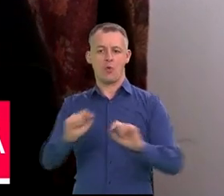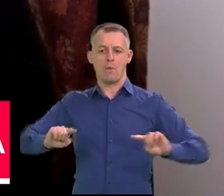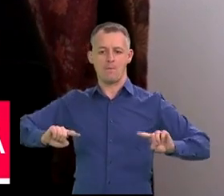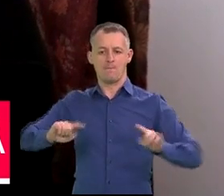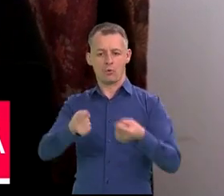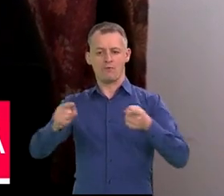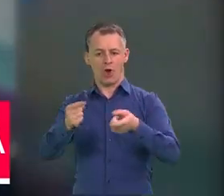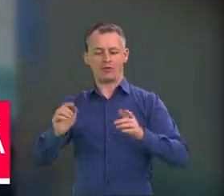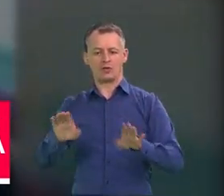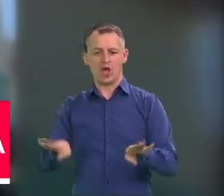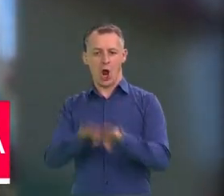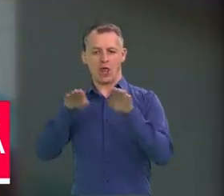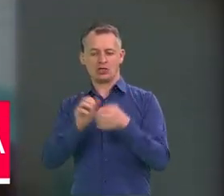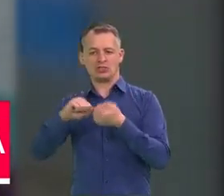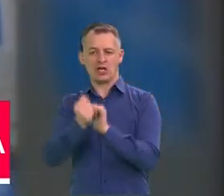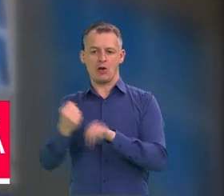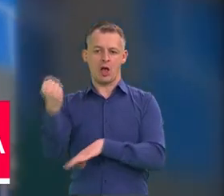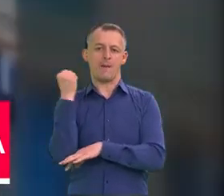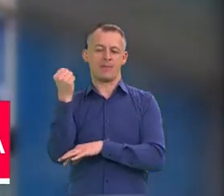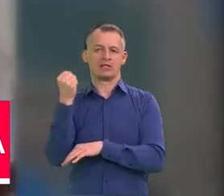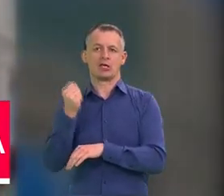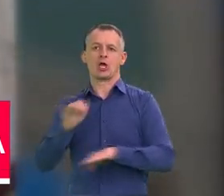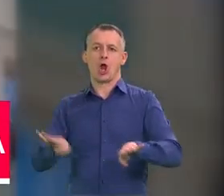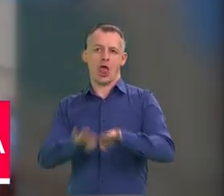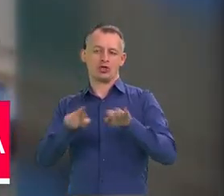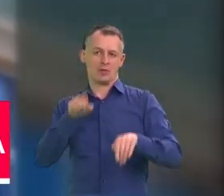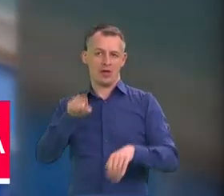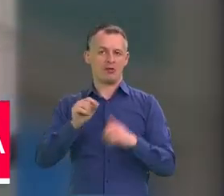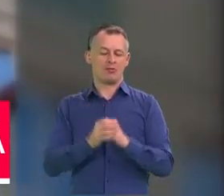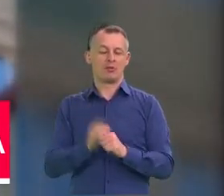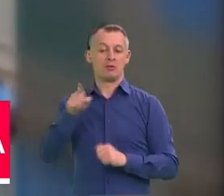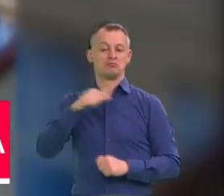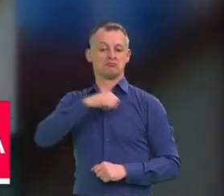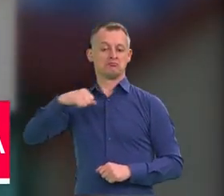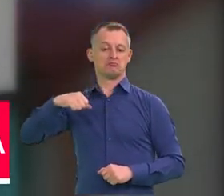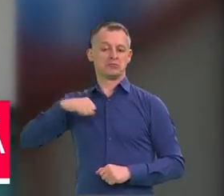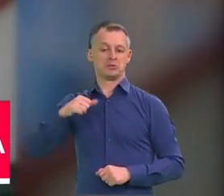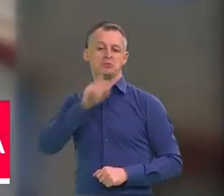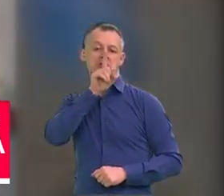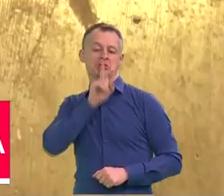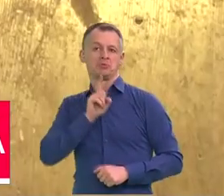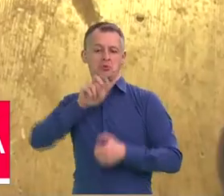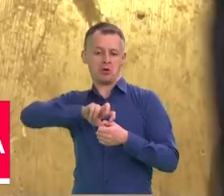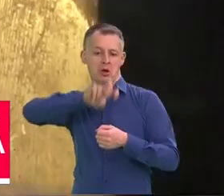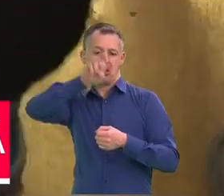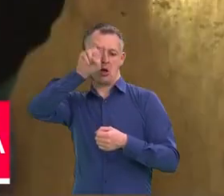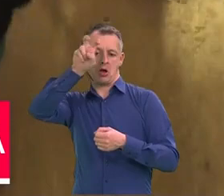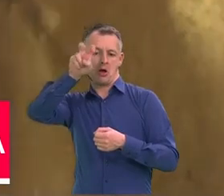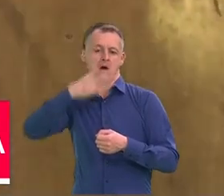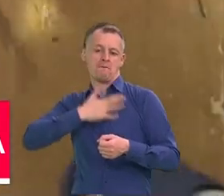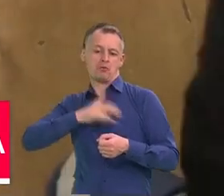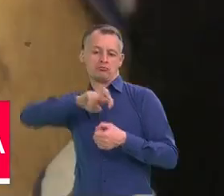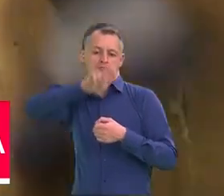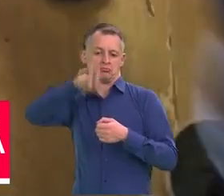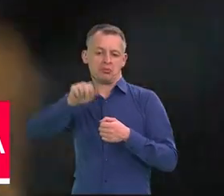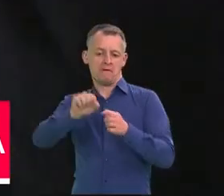sau amenințat de colegi. De el pur și simplu a escaladat fereastra.